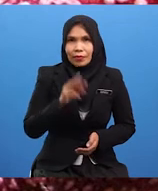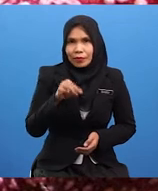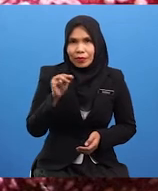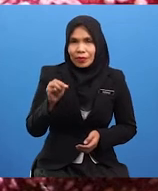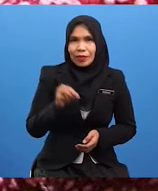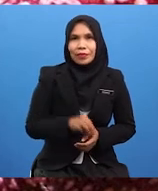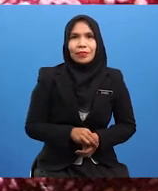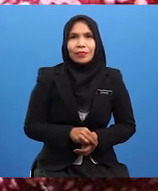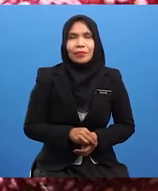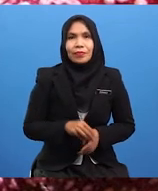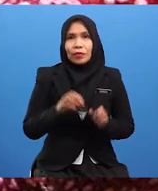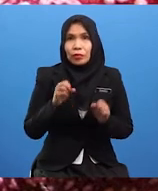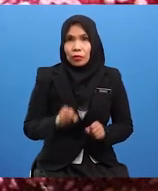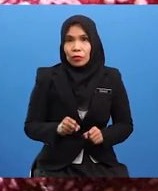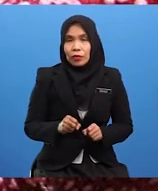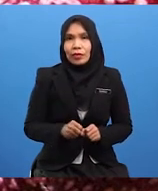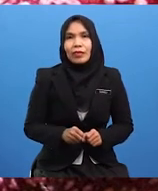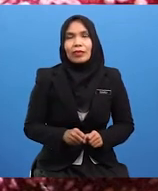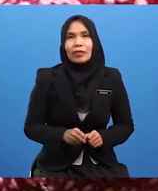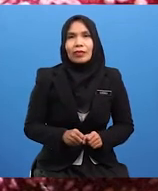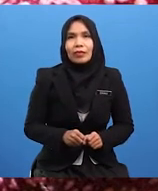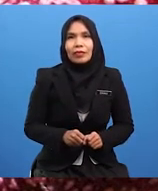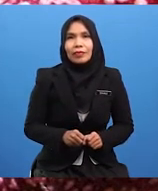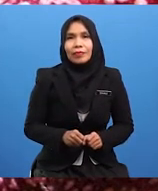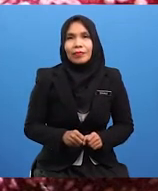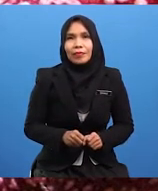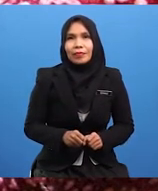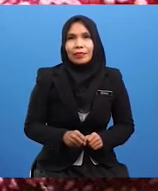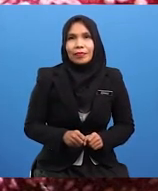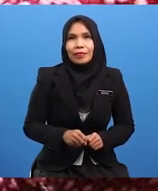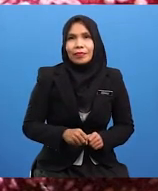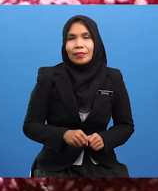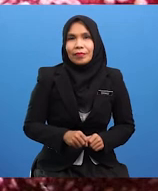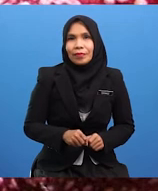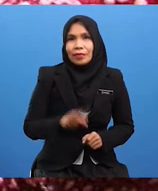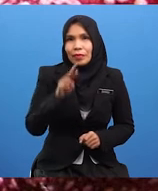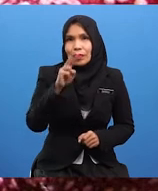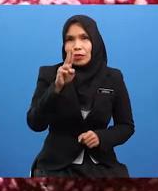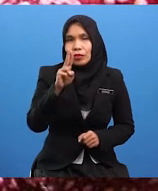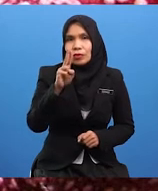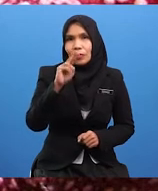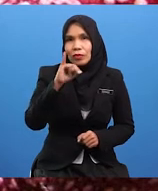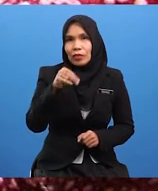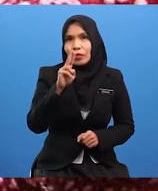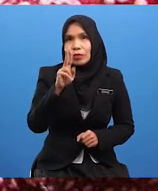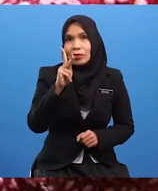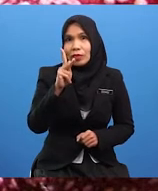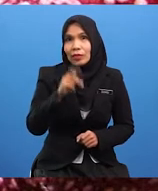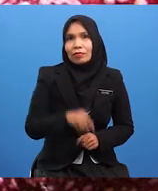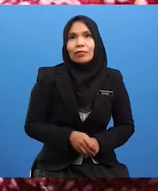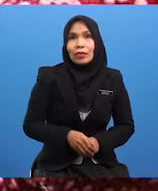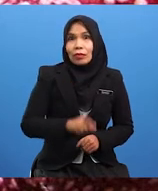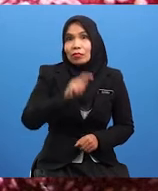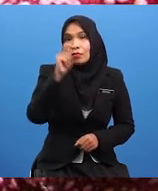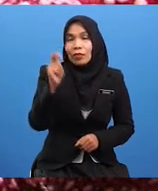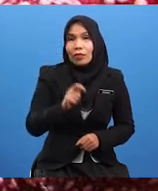Murid-murid boleh merujuk guru PSV masing-masing untuk mendapatkan jawapan yang